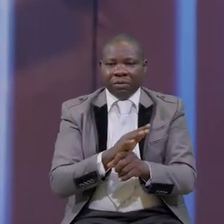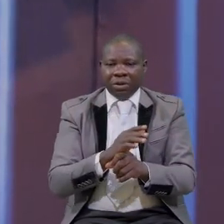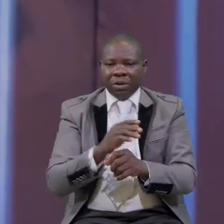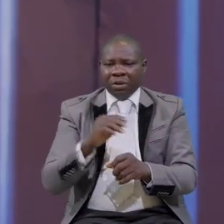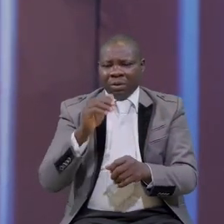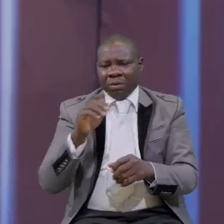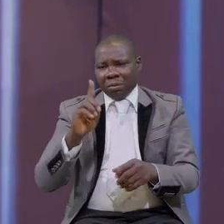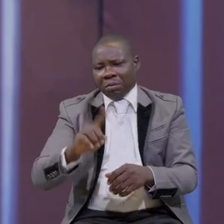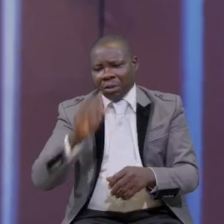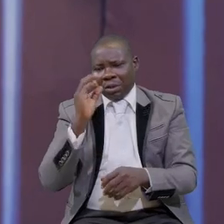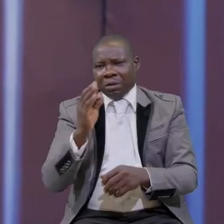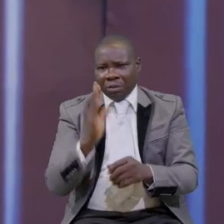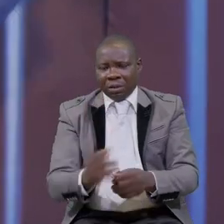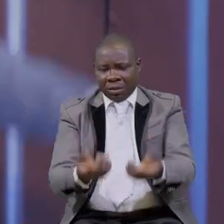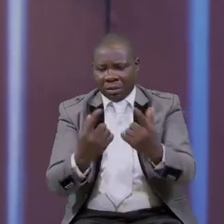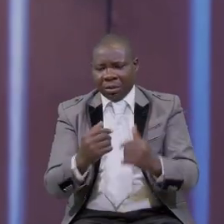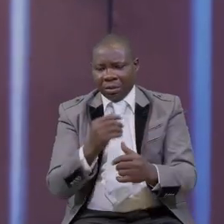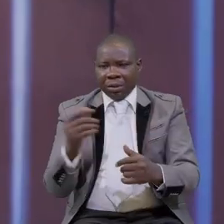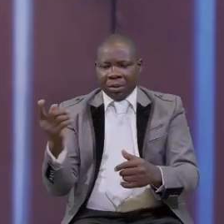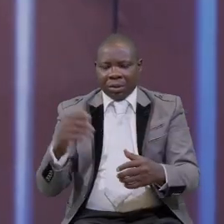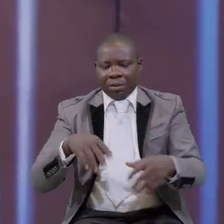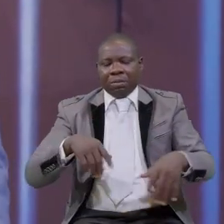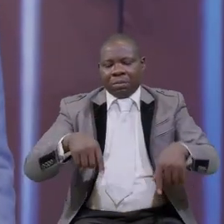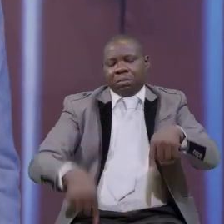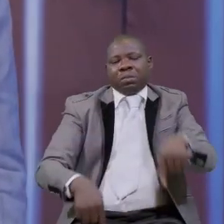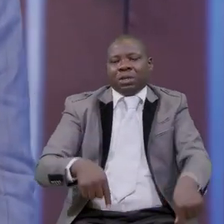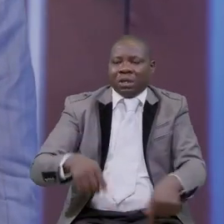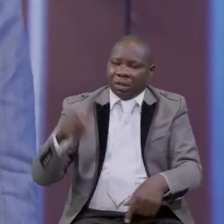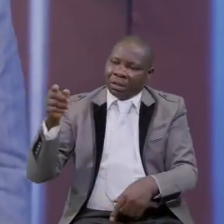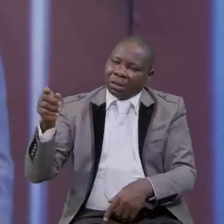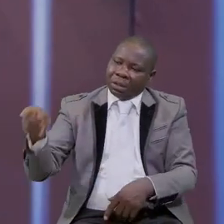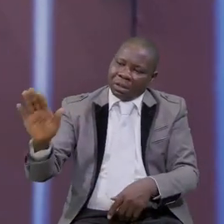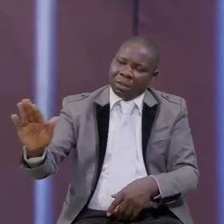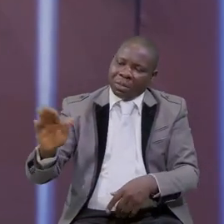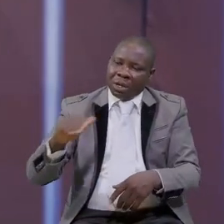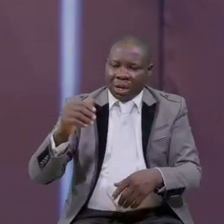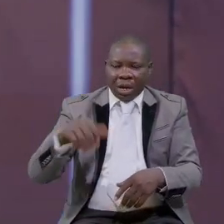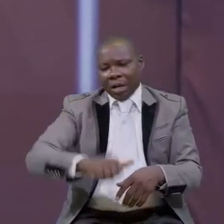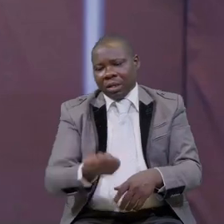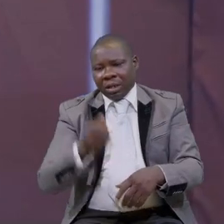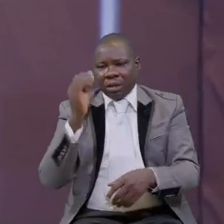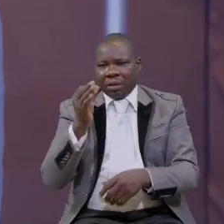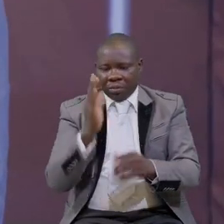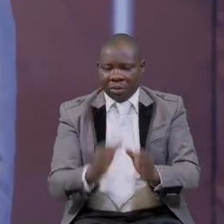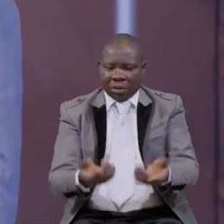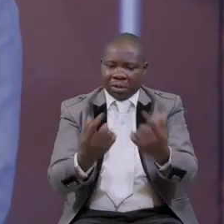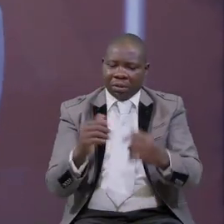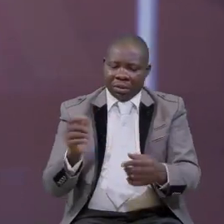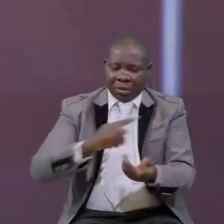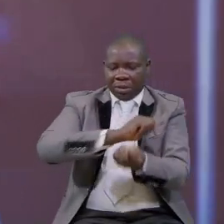venu, on l'a paralysé. Tel évangéliste est arrivé et il l'a rendu fou.